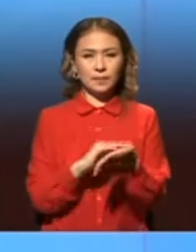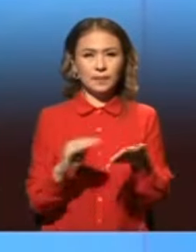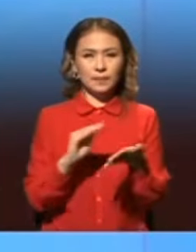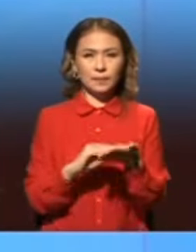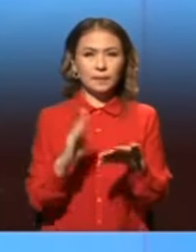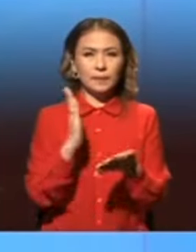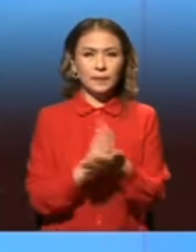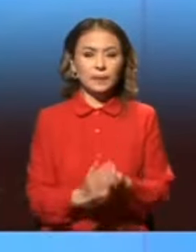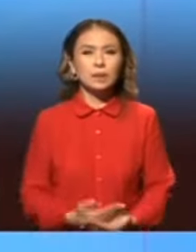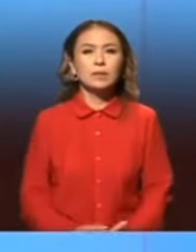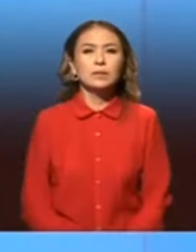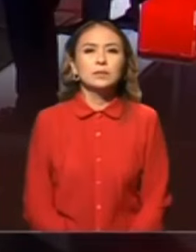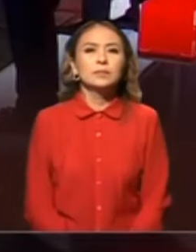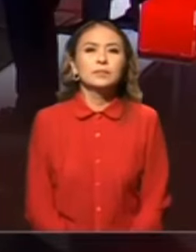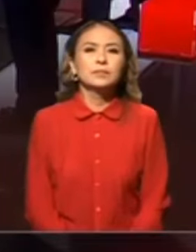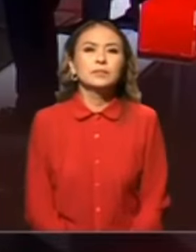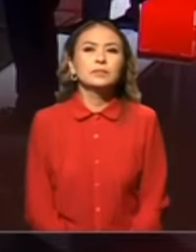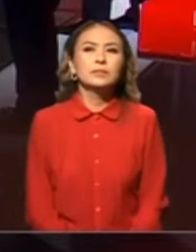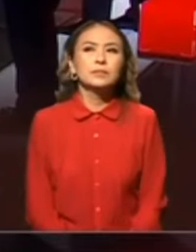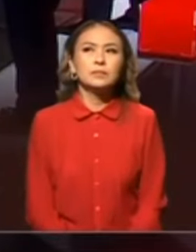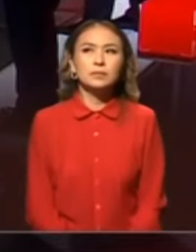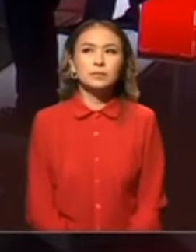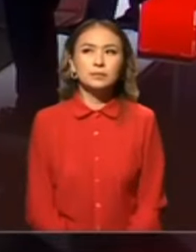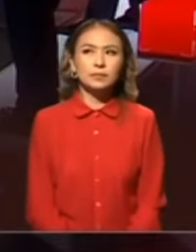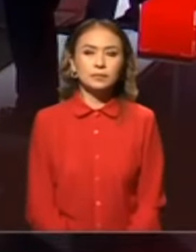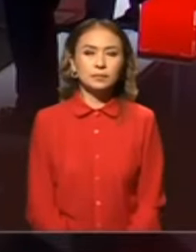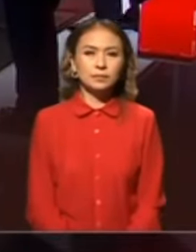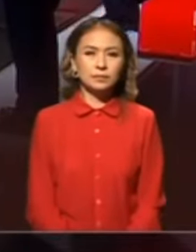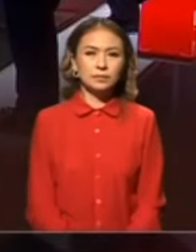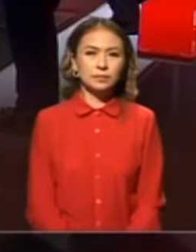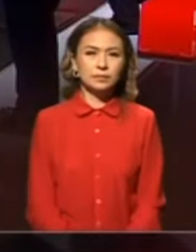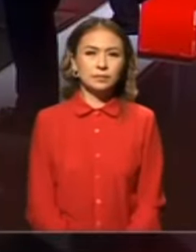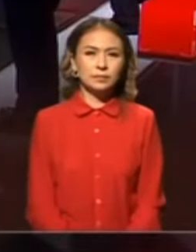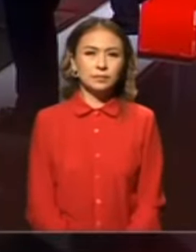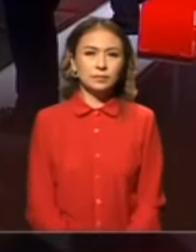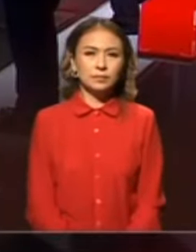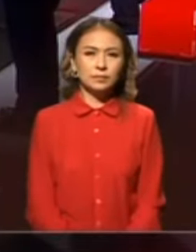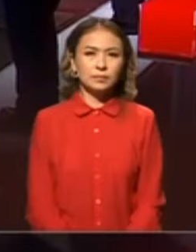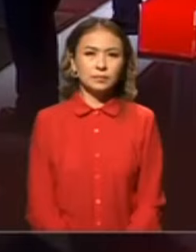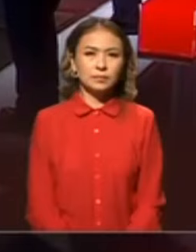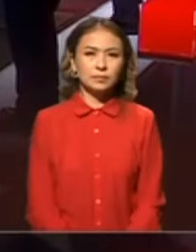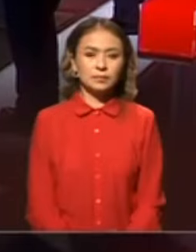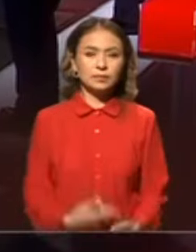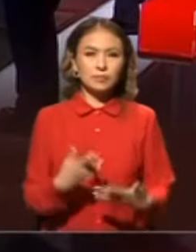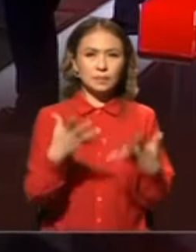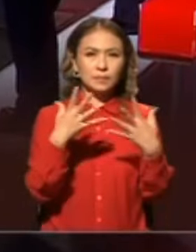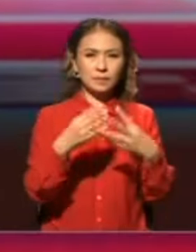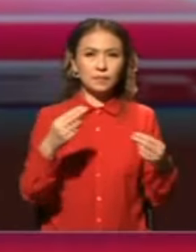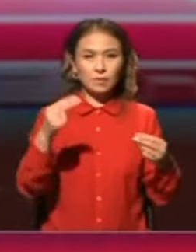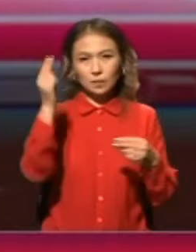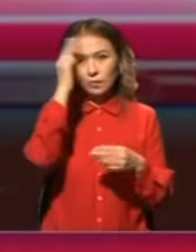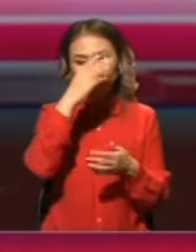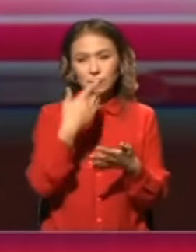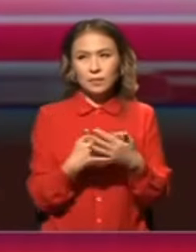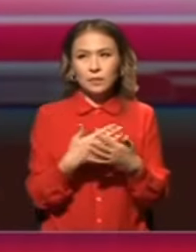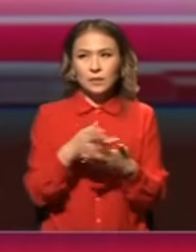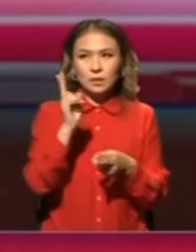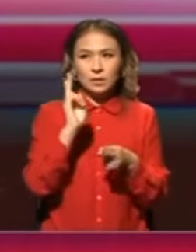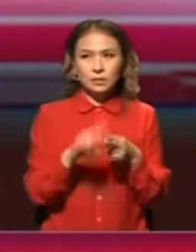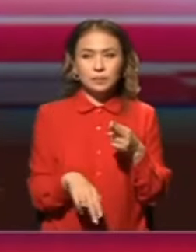етілді. Сонымен көктемде ашылды, көктемде Айман ханым, көктемде шәкірттеріңіз оқу орнын бітірді,